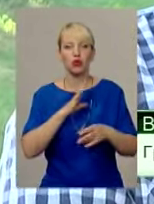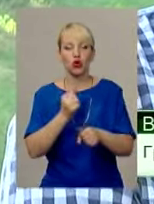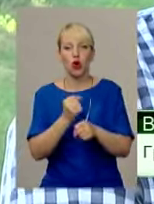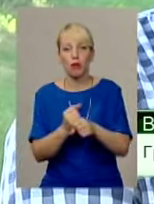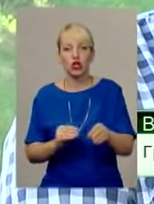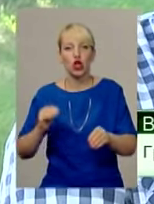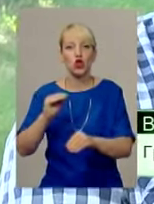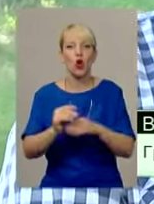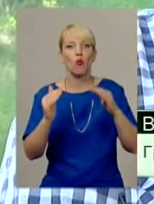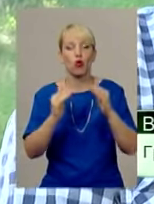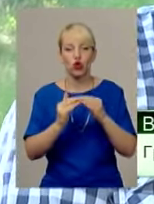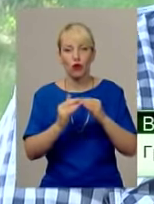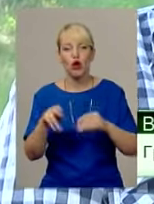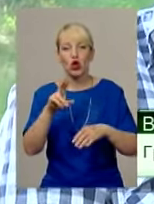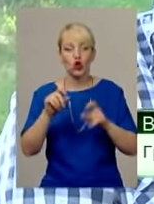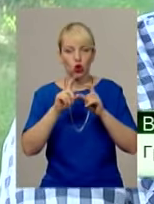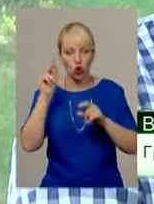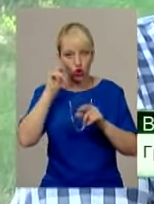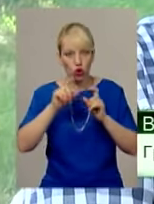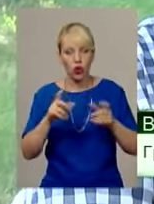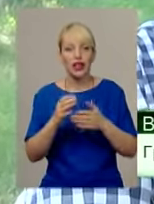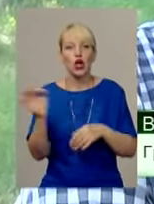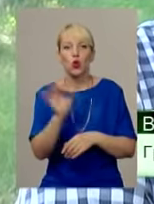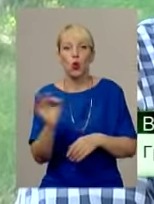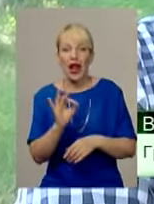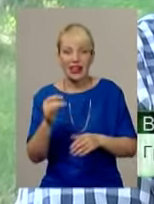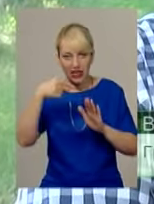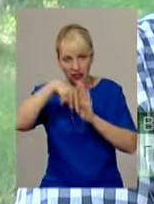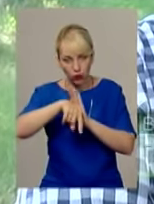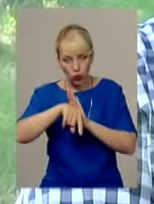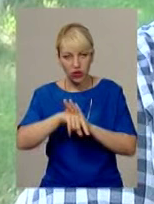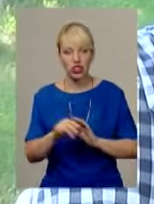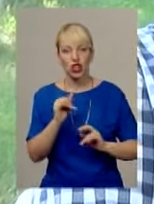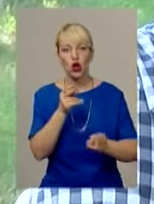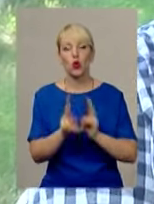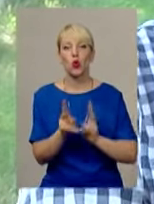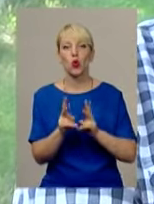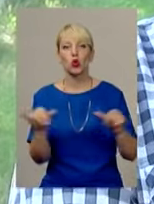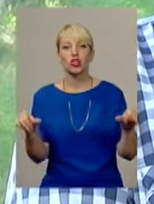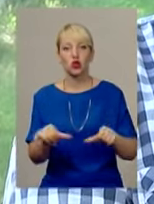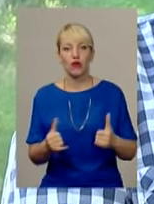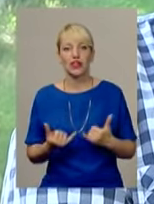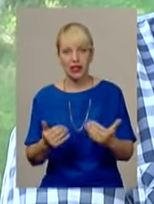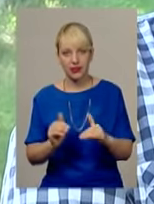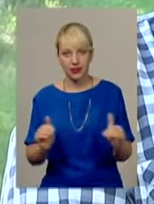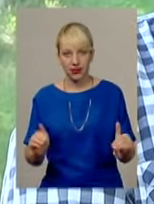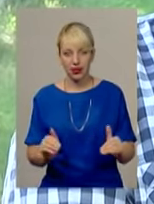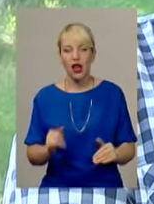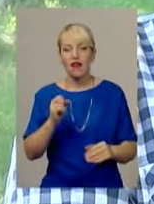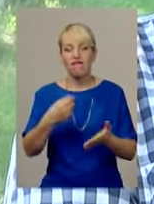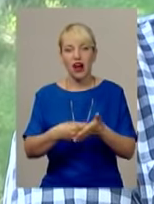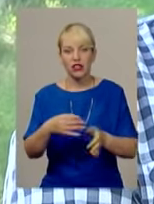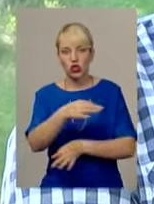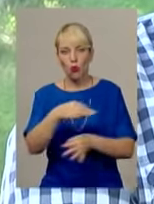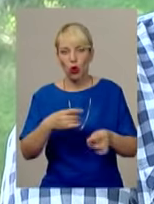включає в себе санітарно-технічний вузол, тобто туалети внутрішні та кухню зі столовою для дітей. Вартість